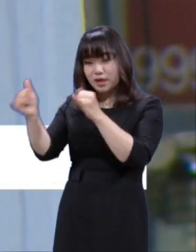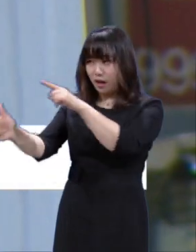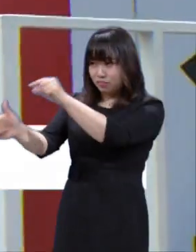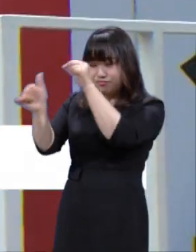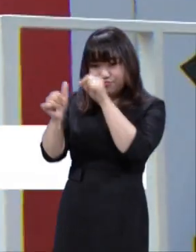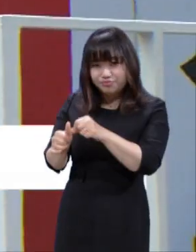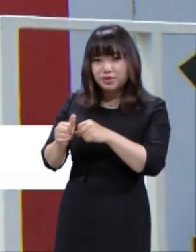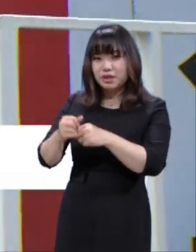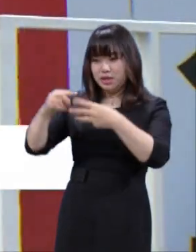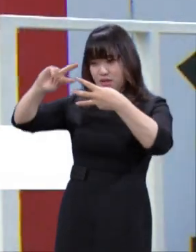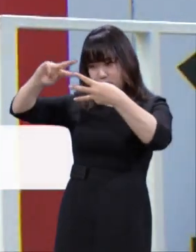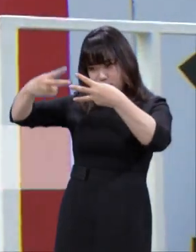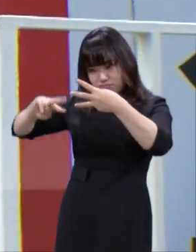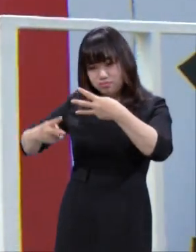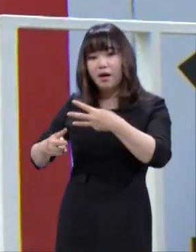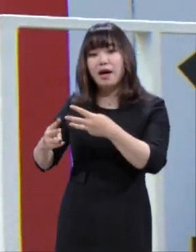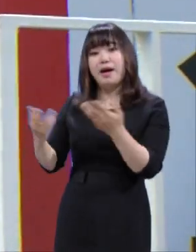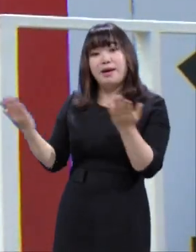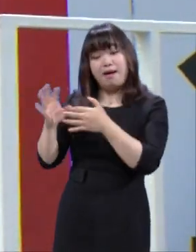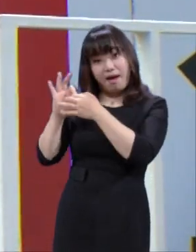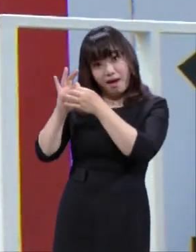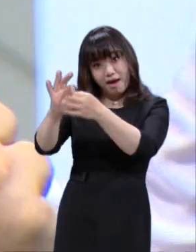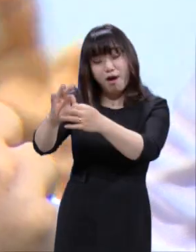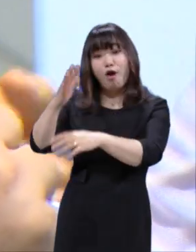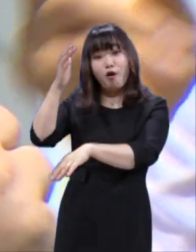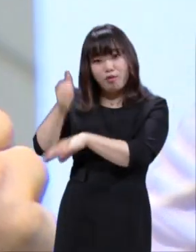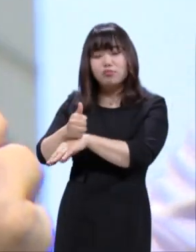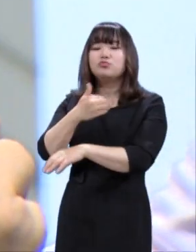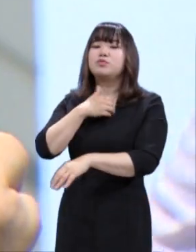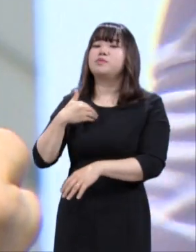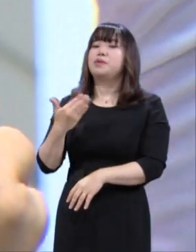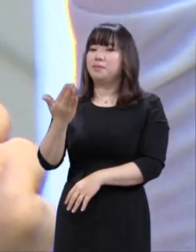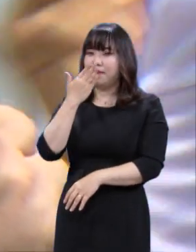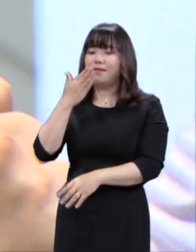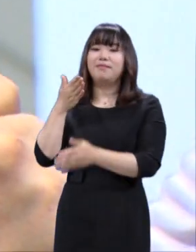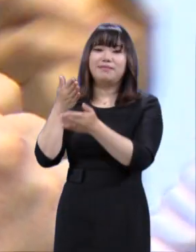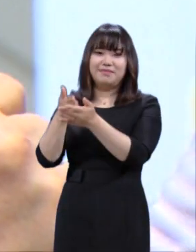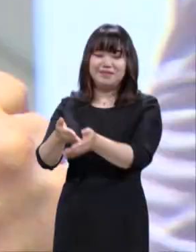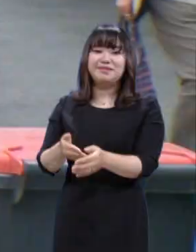채용해 3교대 방식으로 운영하면 충분히 가능할 것이라는 생각입니다.